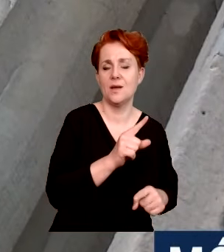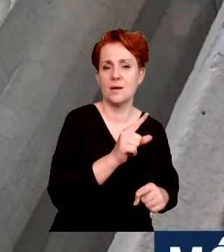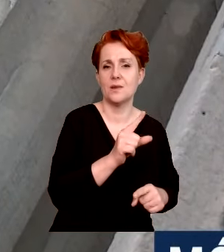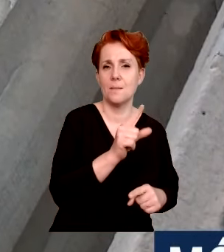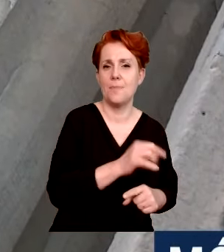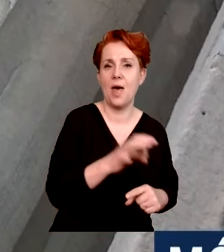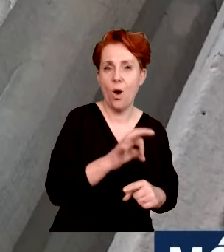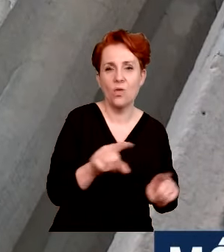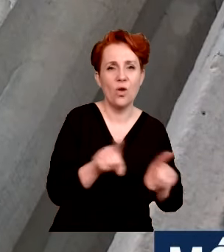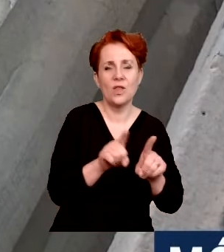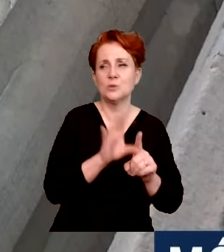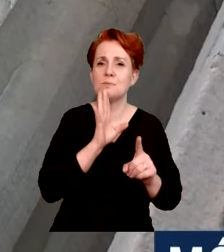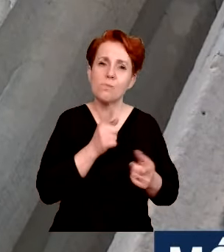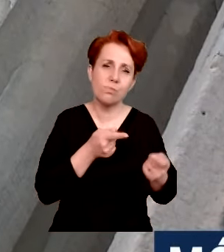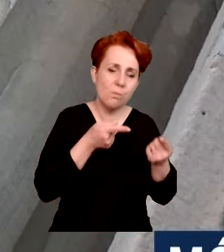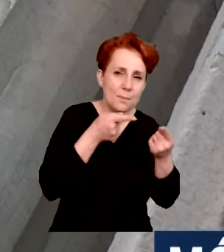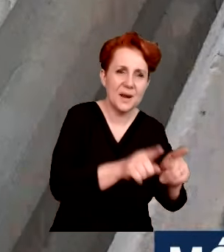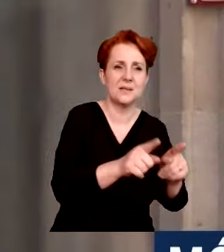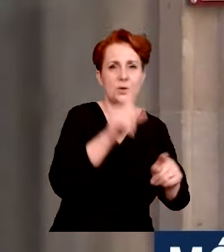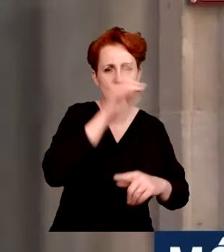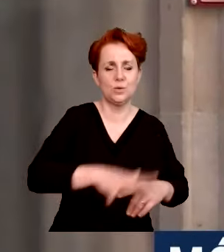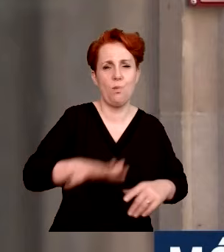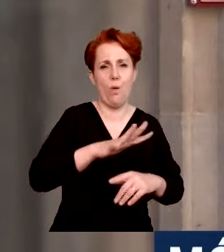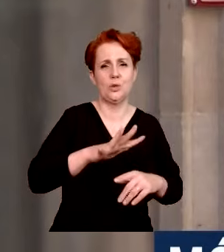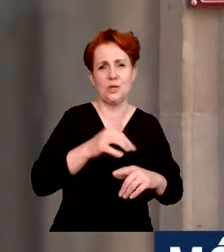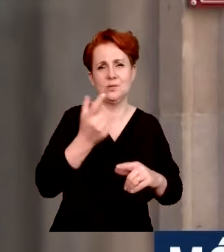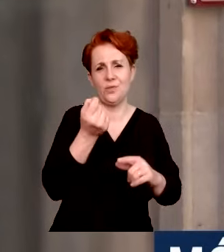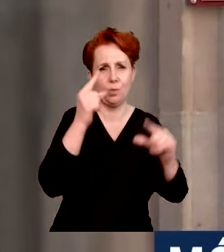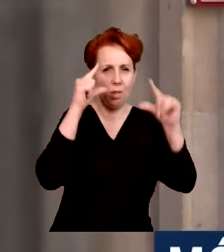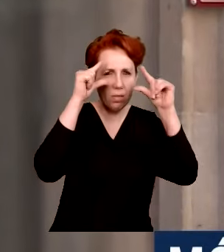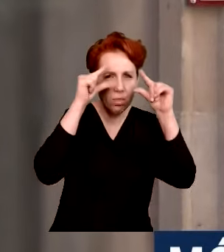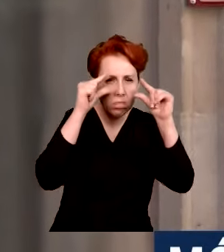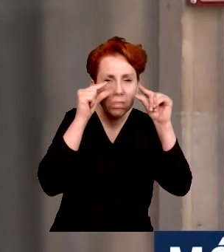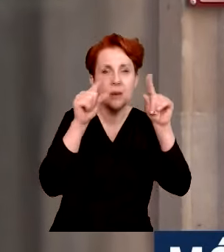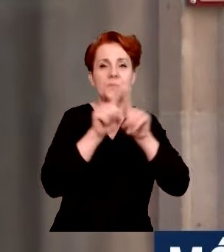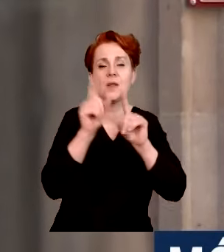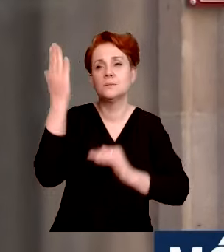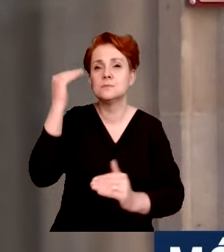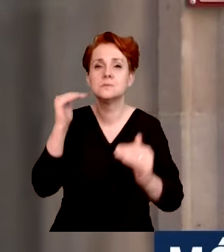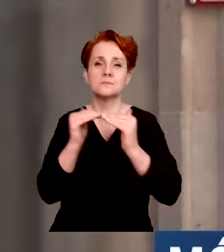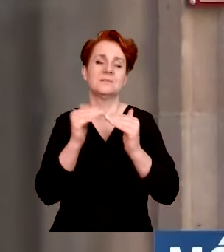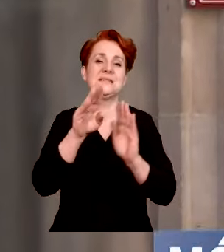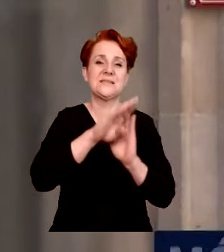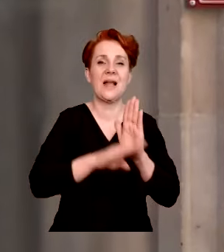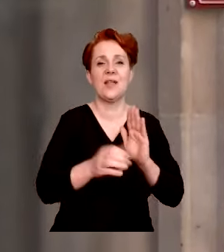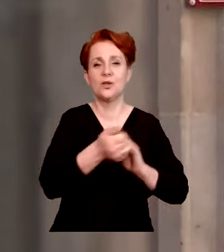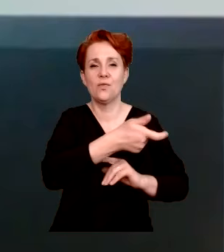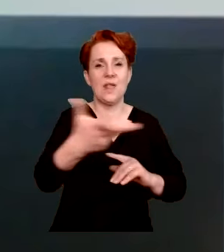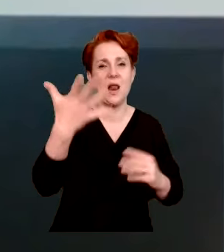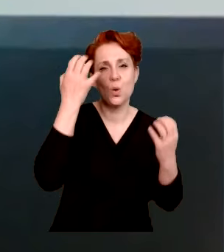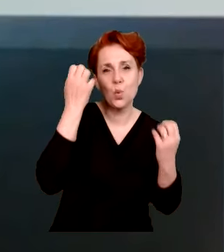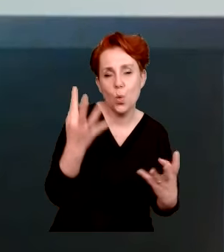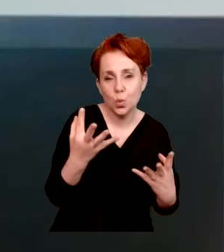ideologiczną, która ma doprowadzić do ogłupienia polskiego społeczeństwa, do przystosowania go do standardów multikulturalizmu, w którym wszyscy mają